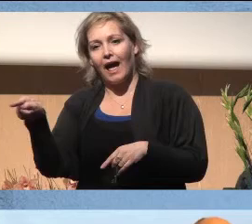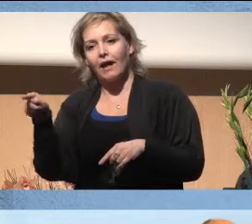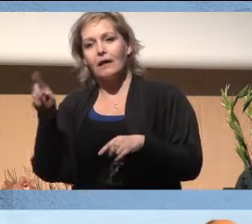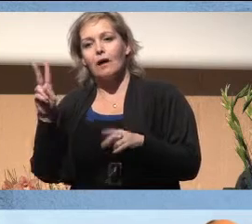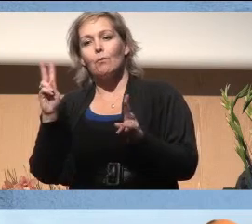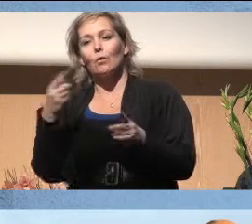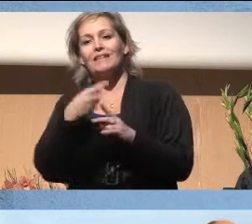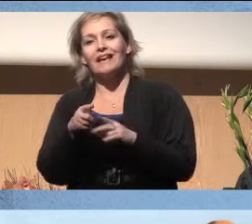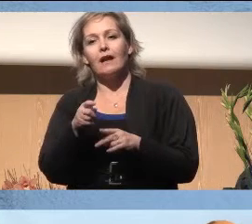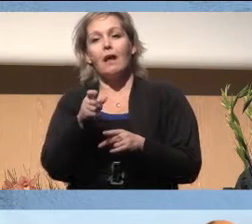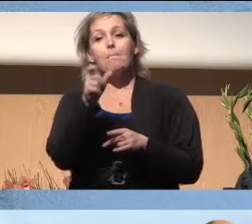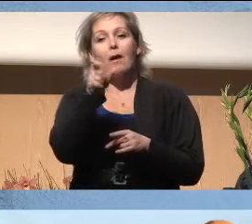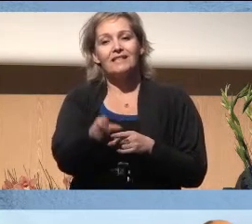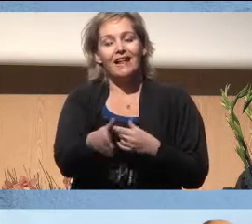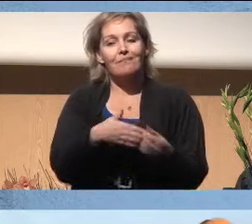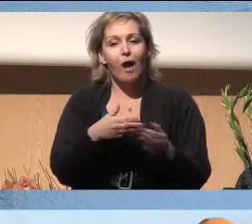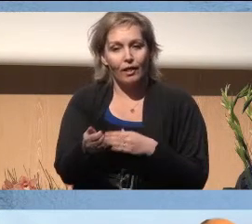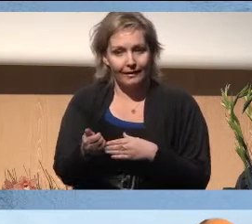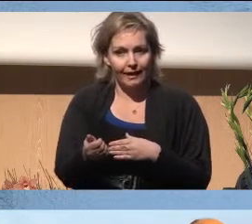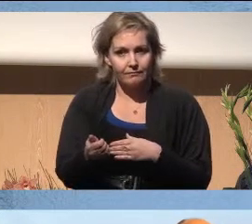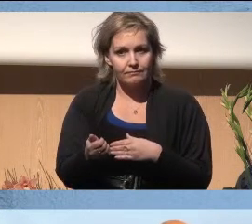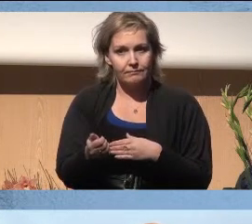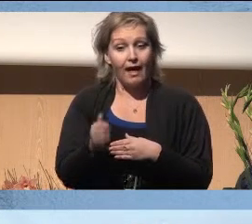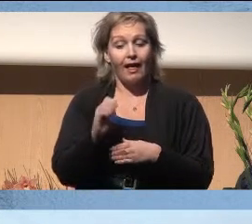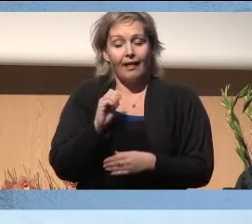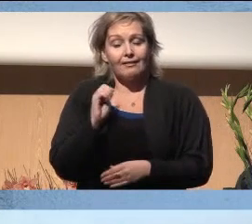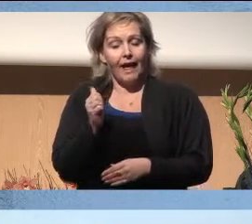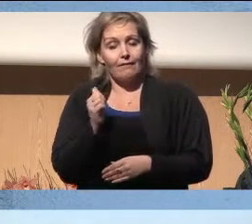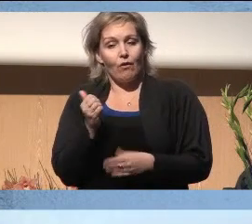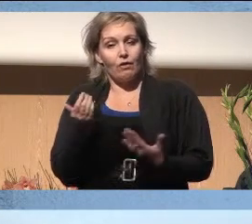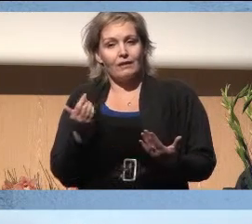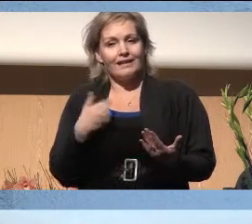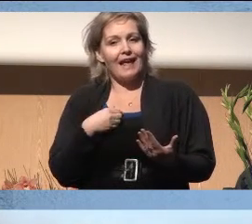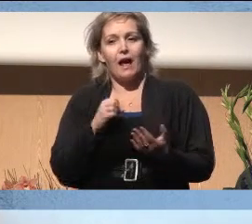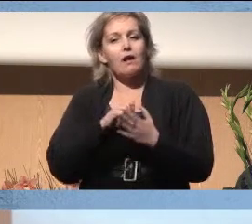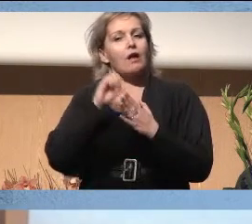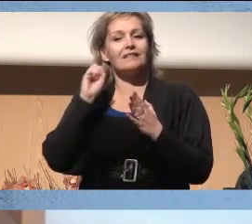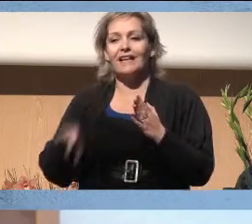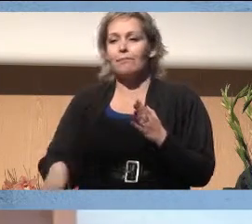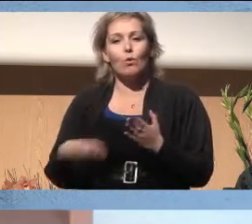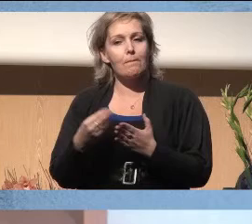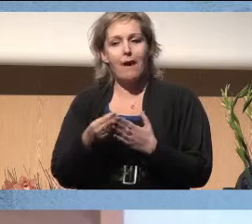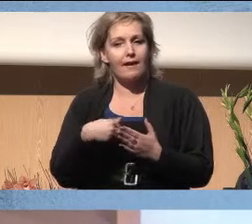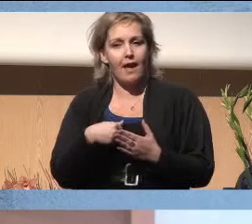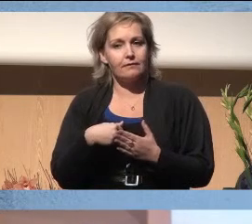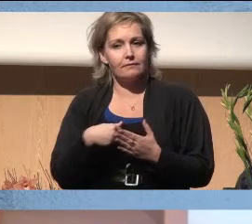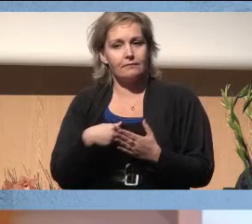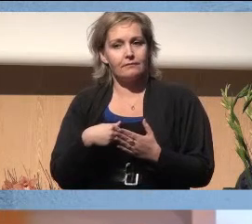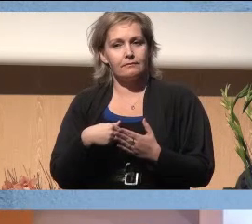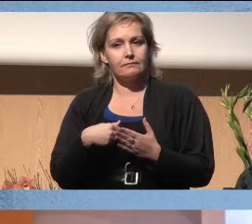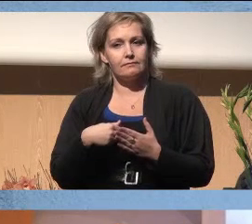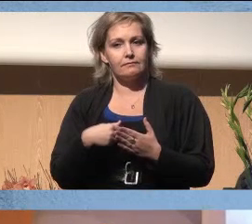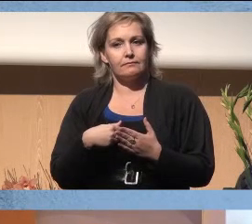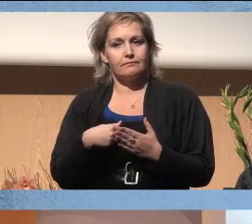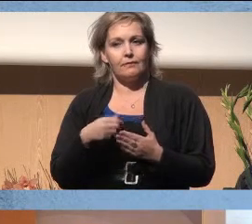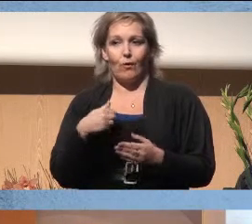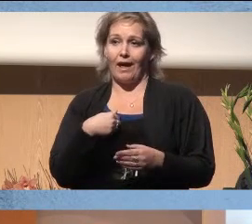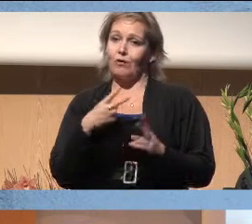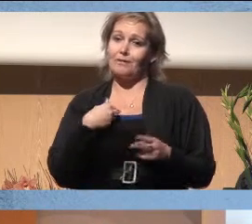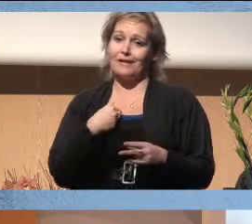brukes til pasientbehandling. Derfor så kaster jeg ikke bort noen penger. Dessuten blir jeg sjøsjuk på